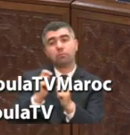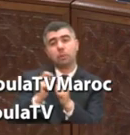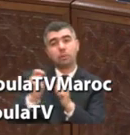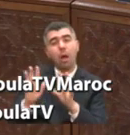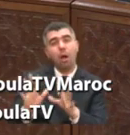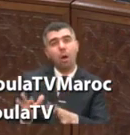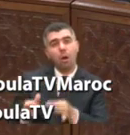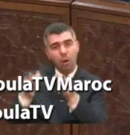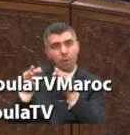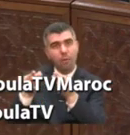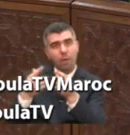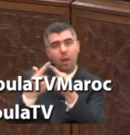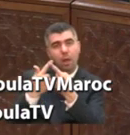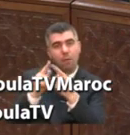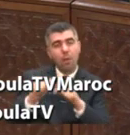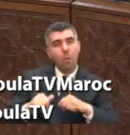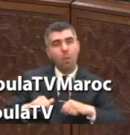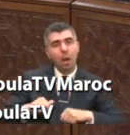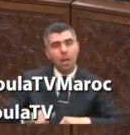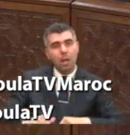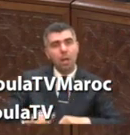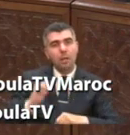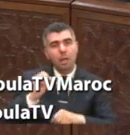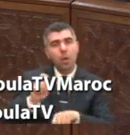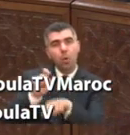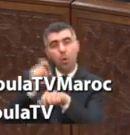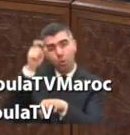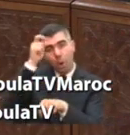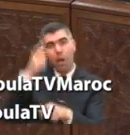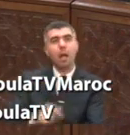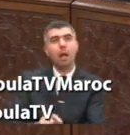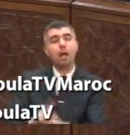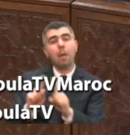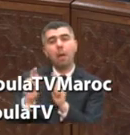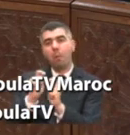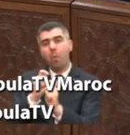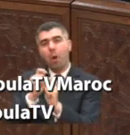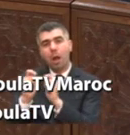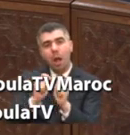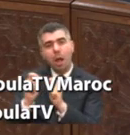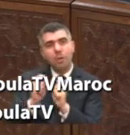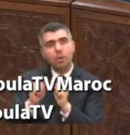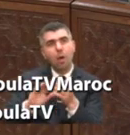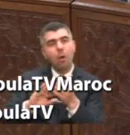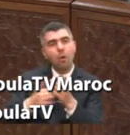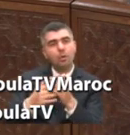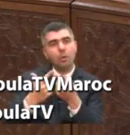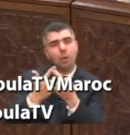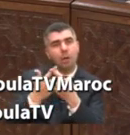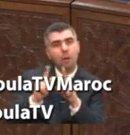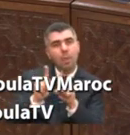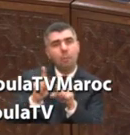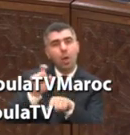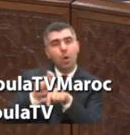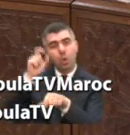حلول حبية بين ممثلين من الوزارة والجهة التركية. تمت مناقشة الملاحظات التي تقدمت بها أو تقدم بها الجانب